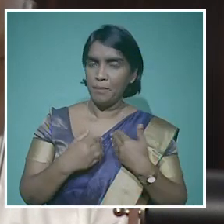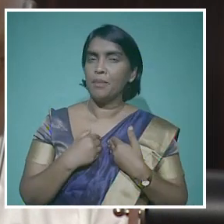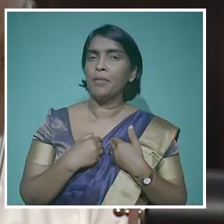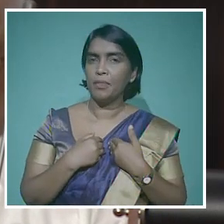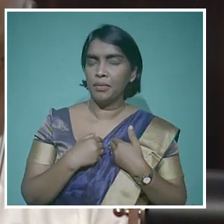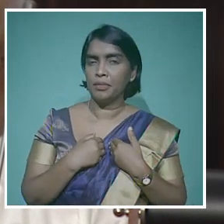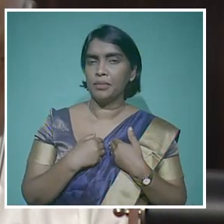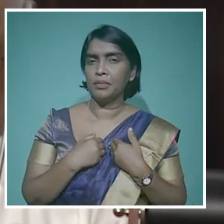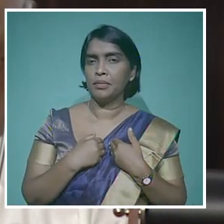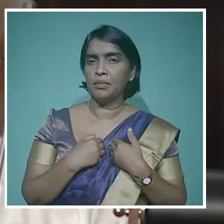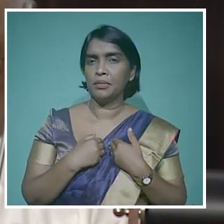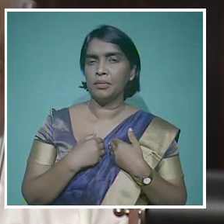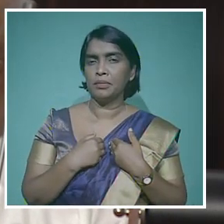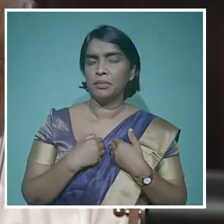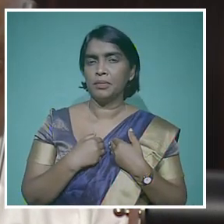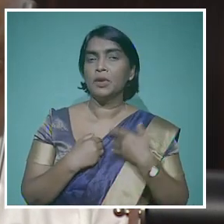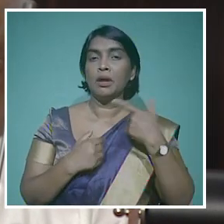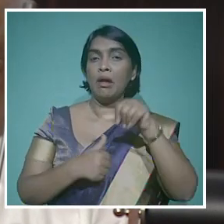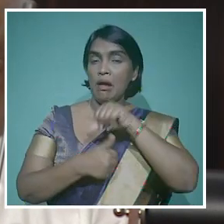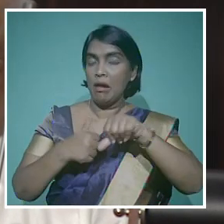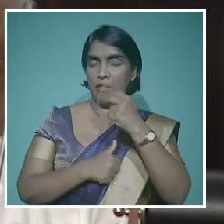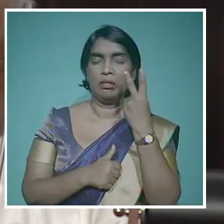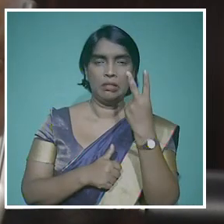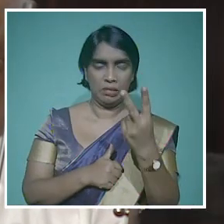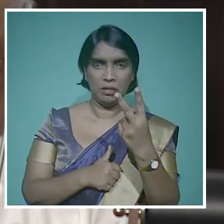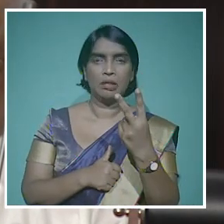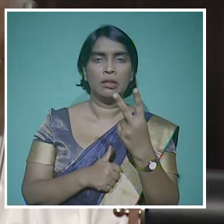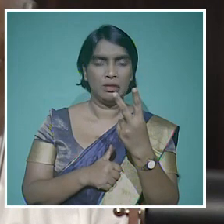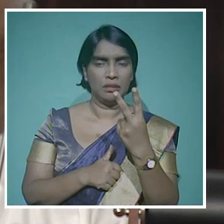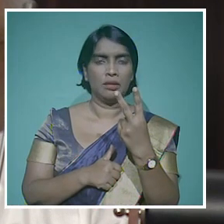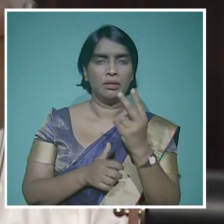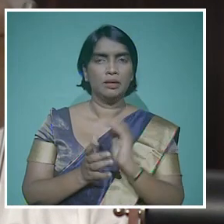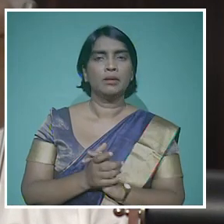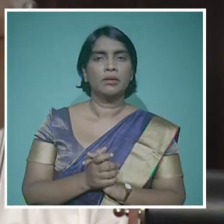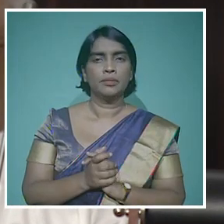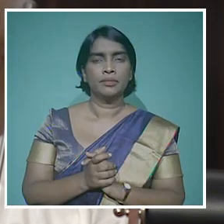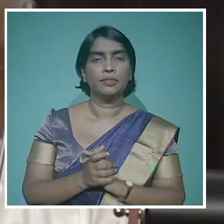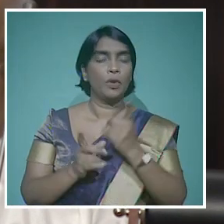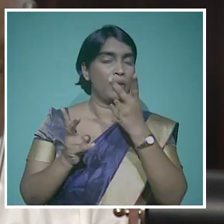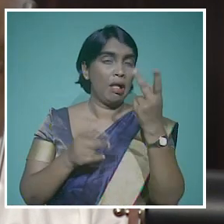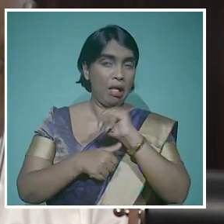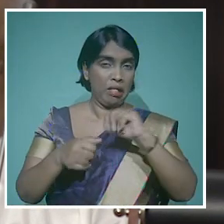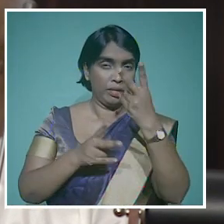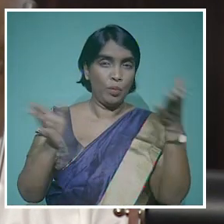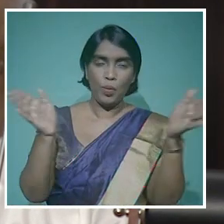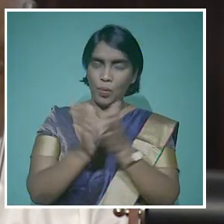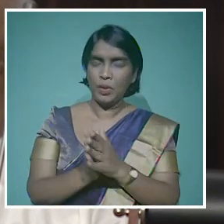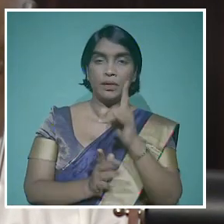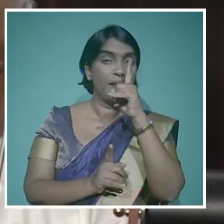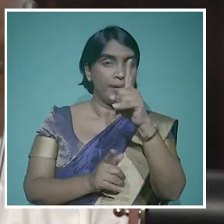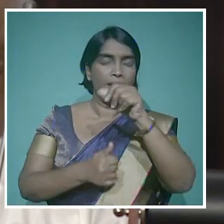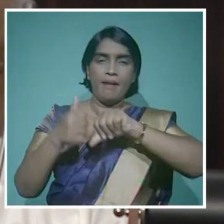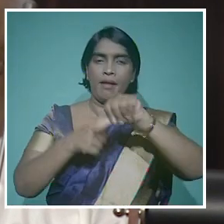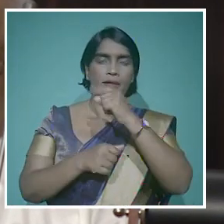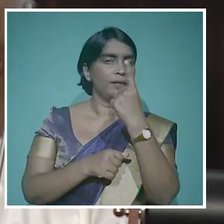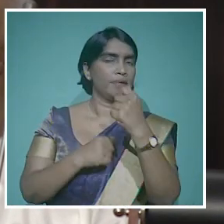මේ මේ ආයතන දෙකයි ස්ලෙසික් ආයතන එකතු කරලා එක නියෝජිත ආයතනයක්